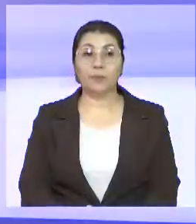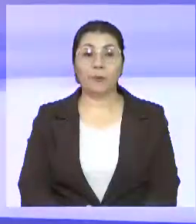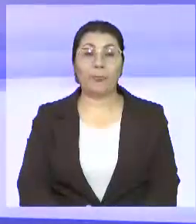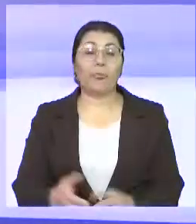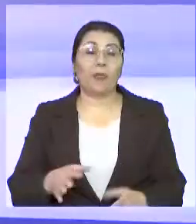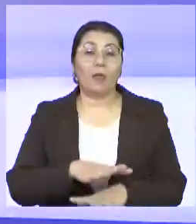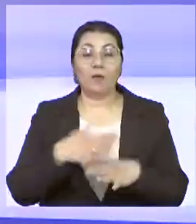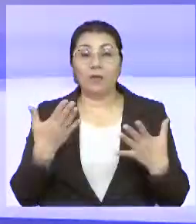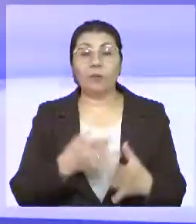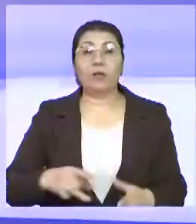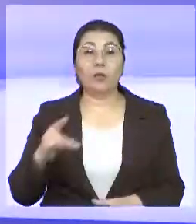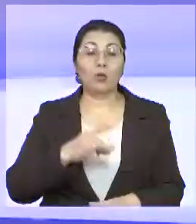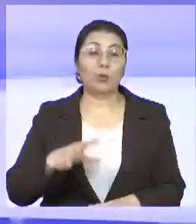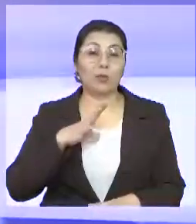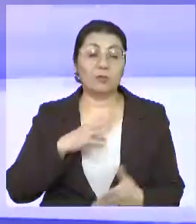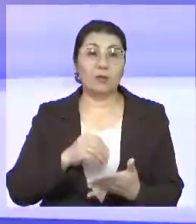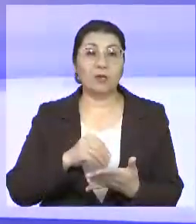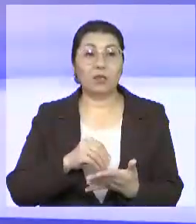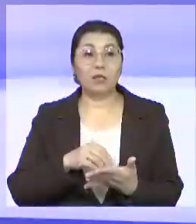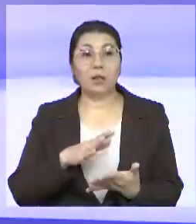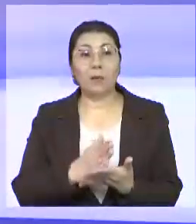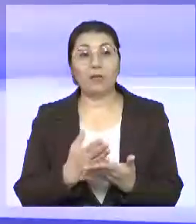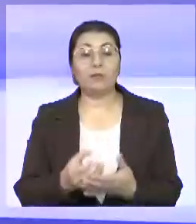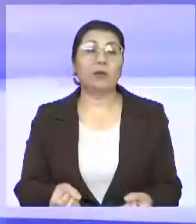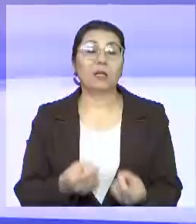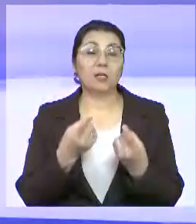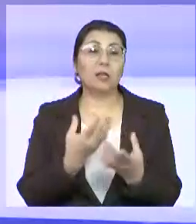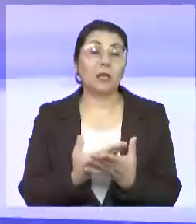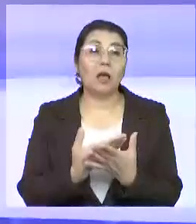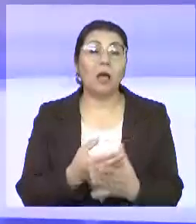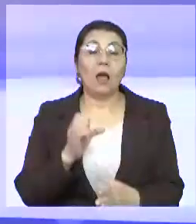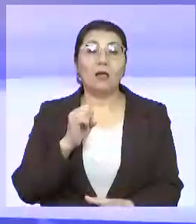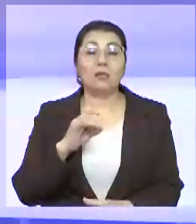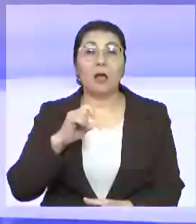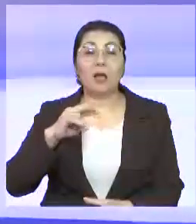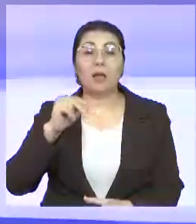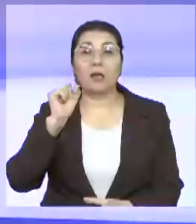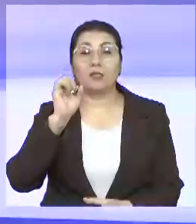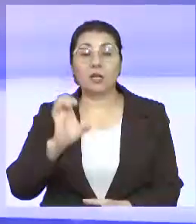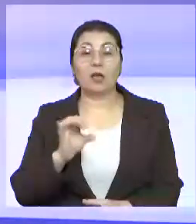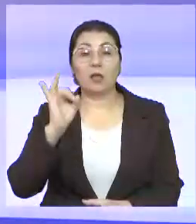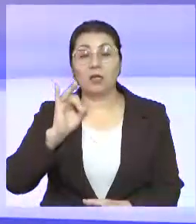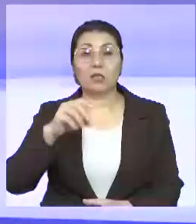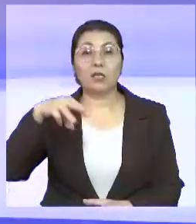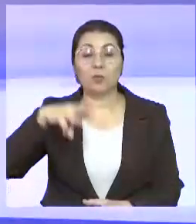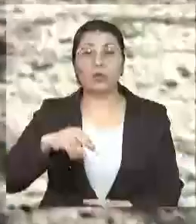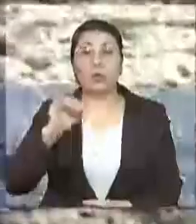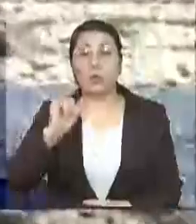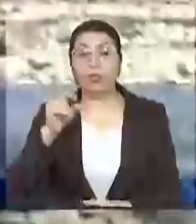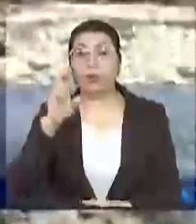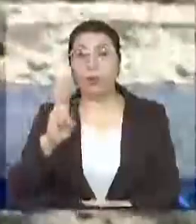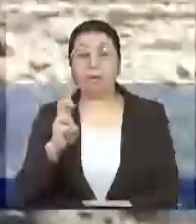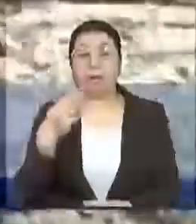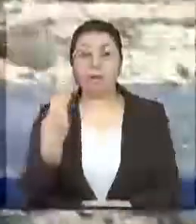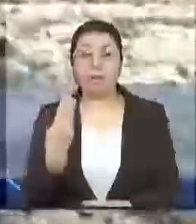Сразу в нескольких районах области зафиксировано вылупление первых личинок саранчевых, а конкретно в Иргизском, Угалджарском, Уйлском,